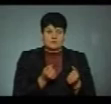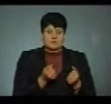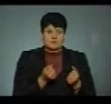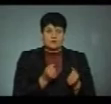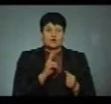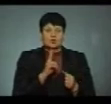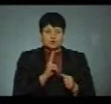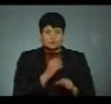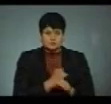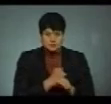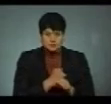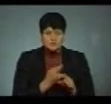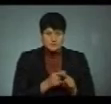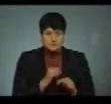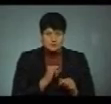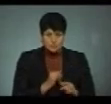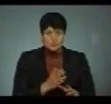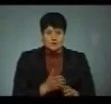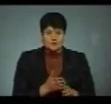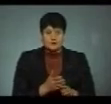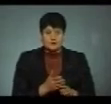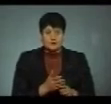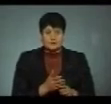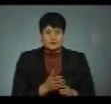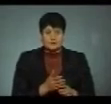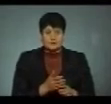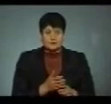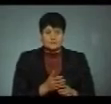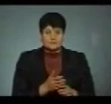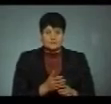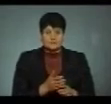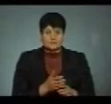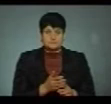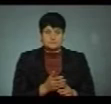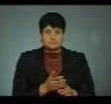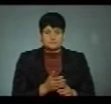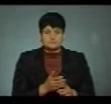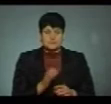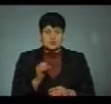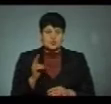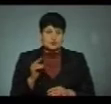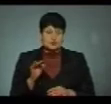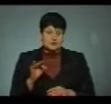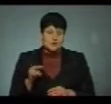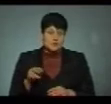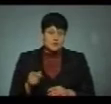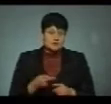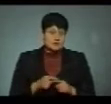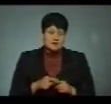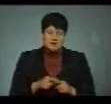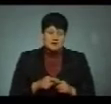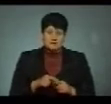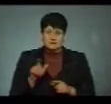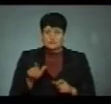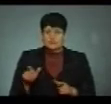хто спричинив це погано або спричинює, то, знову ж таки, соціолог – це як фотограф.